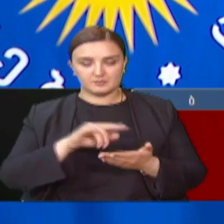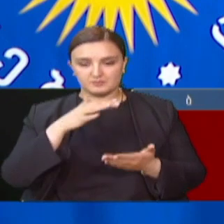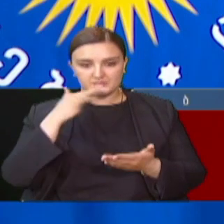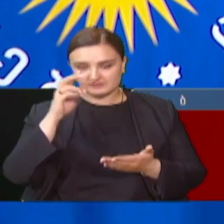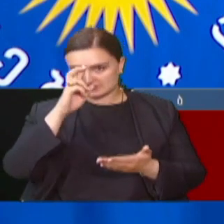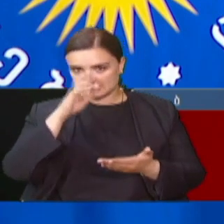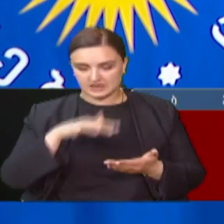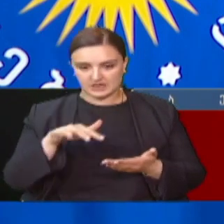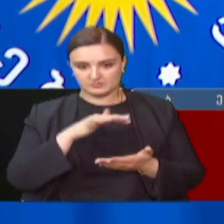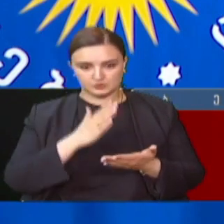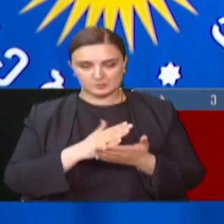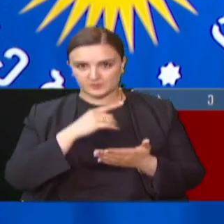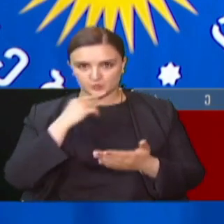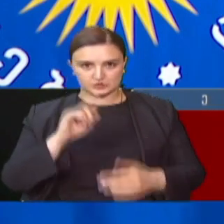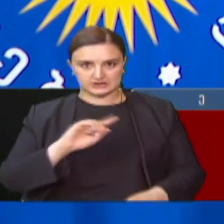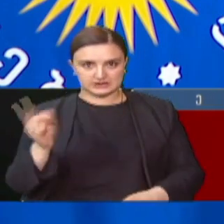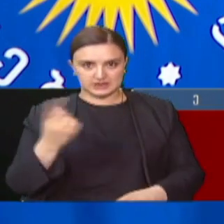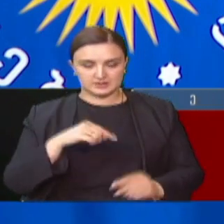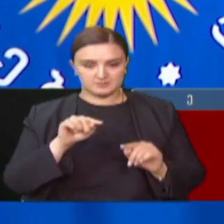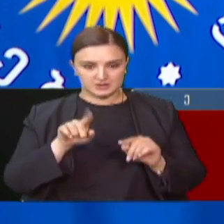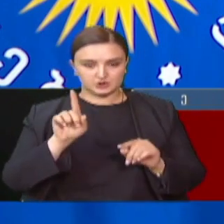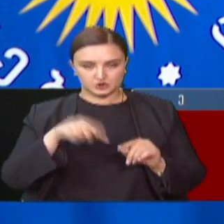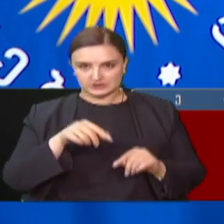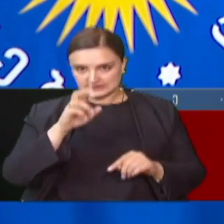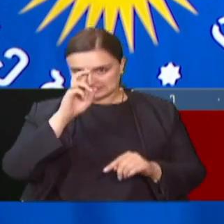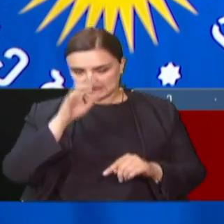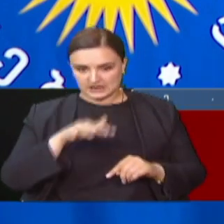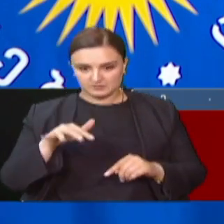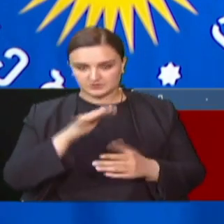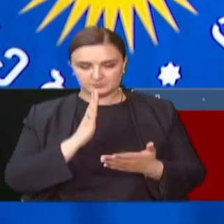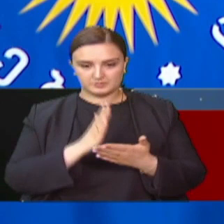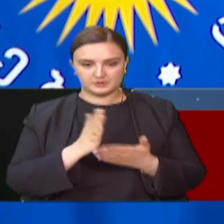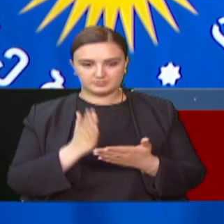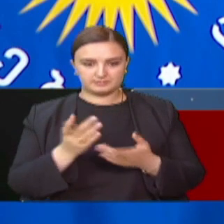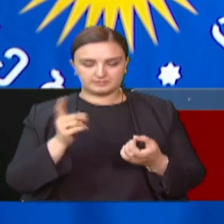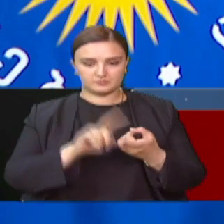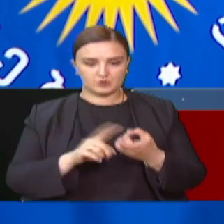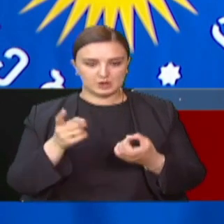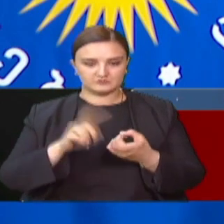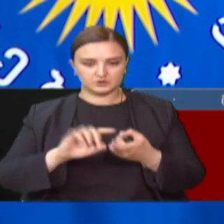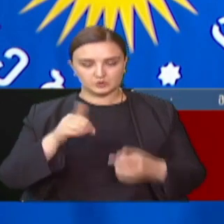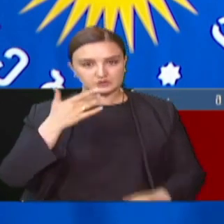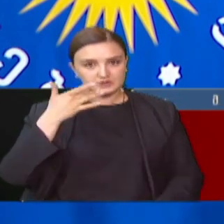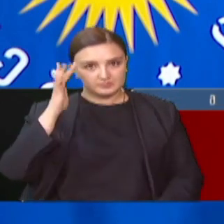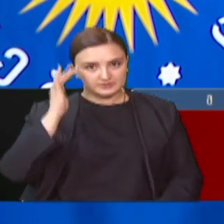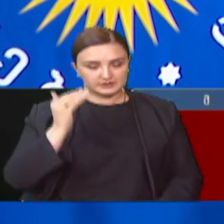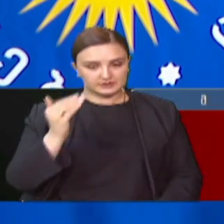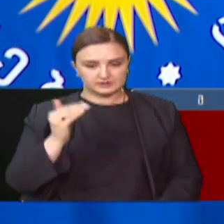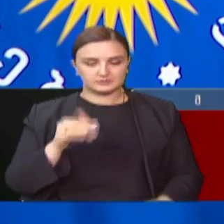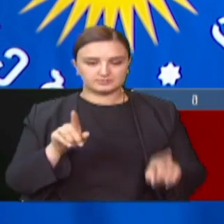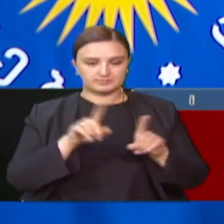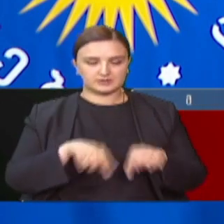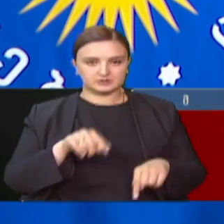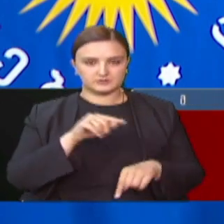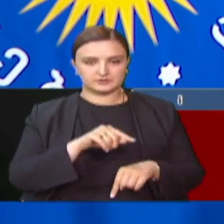აქვს რუსეთთან, მათ შორის იმ სახელმწიფოებს, რომლებიც არიან პირდაპირი მოკავშირეები როგორც ამერიკის შეერთებული შტატების, ასევე